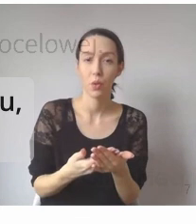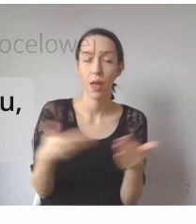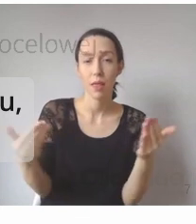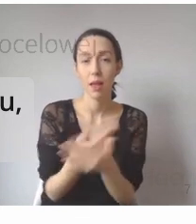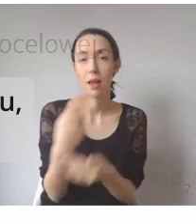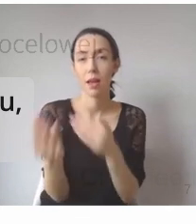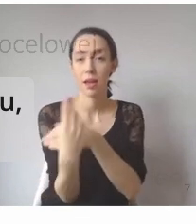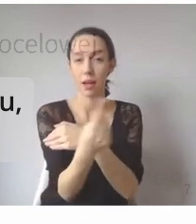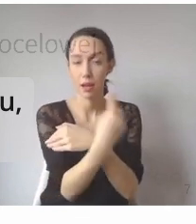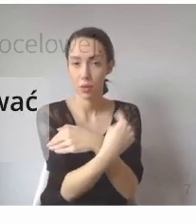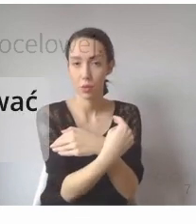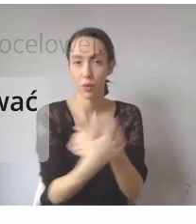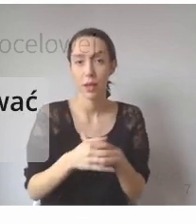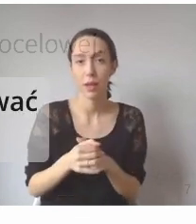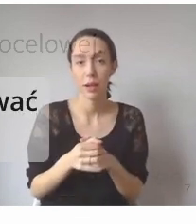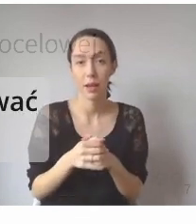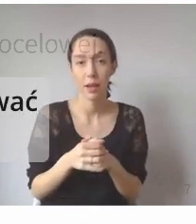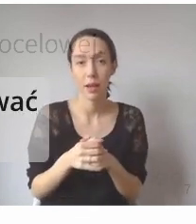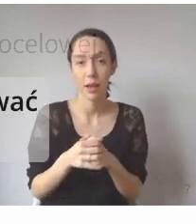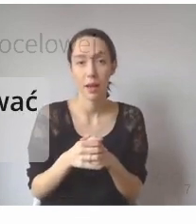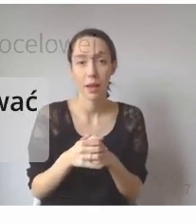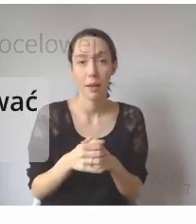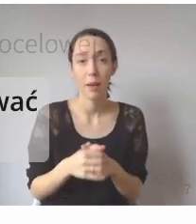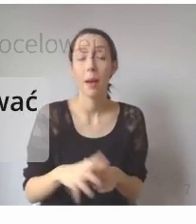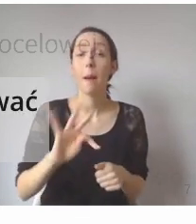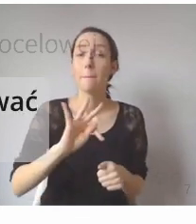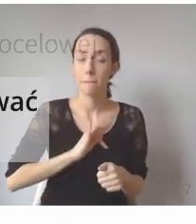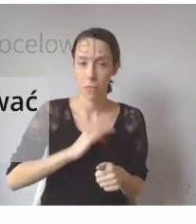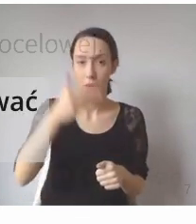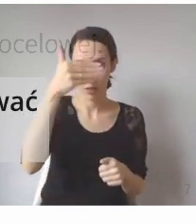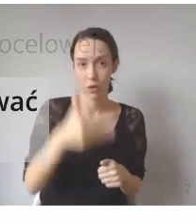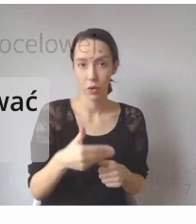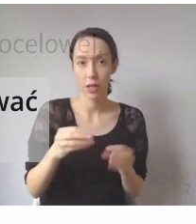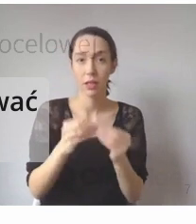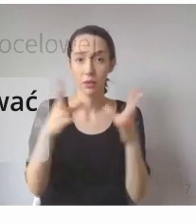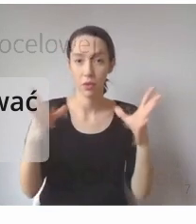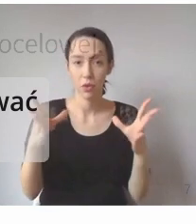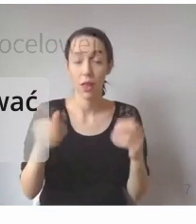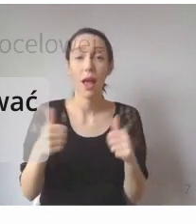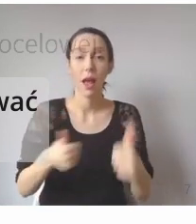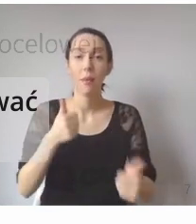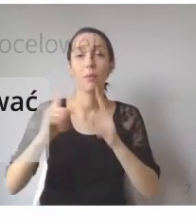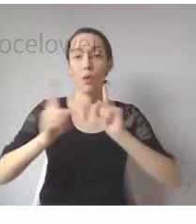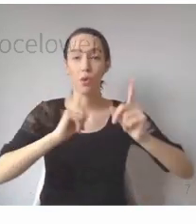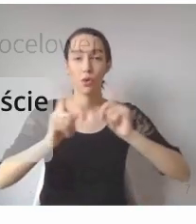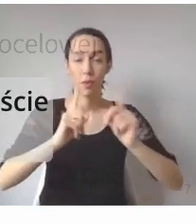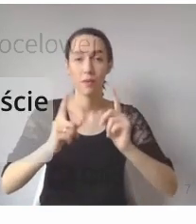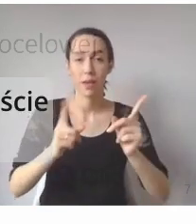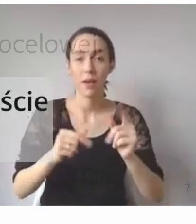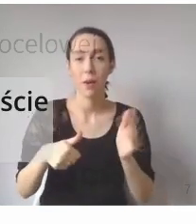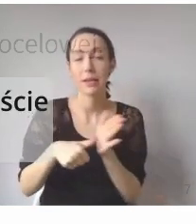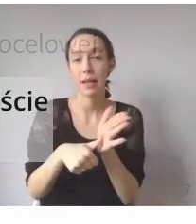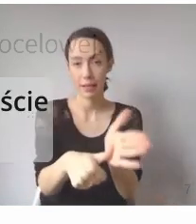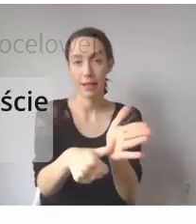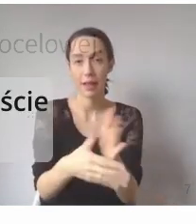odbiorcą będzie kandydat. Mój profil jest zrobiony po to, żebym mogła komunikować się z kandydatami. Podejrzewam,